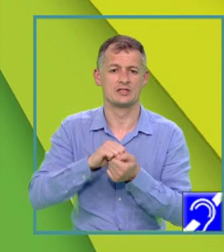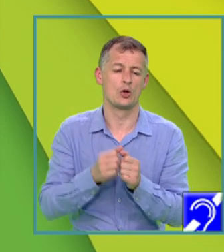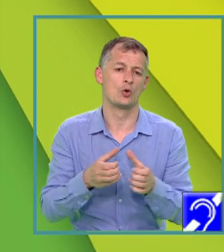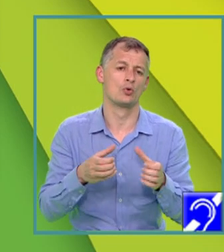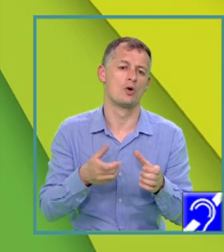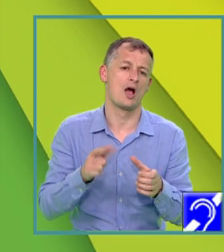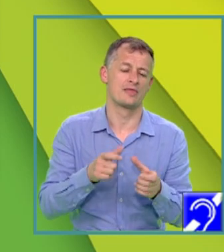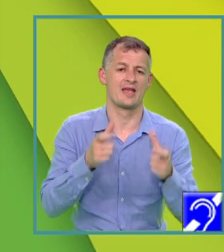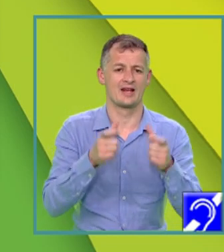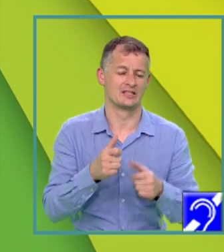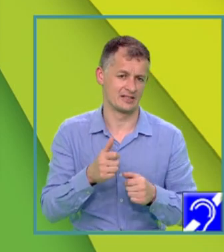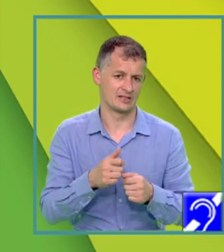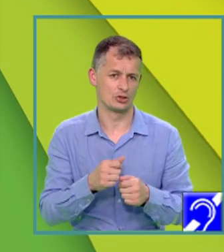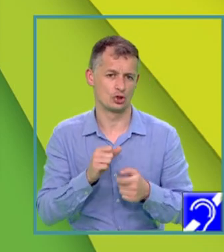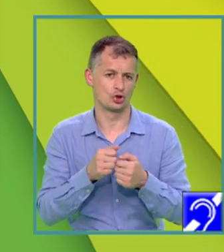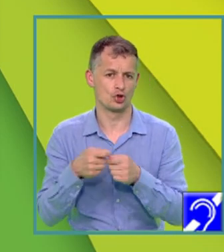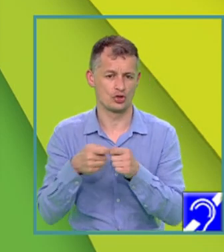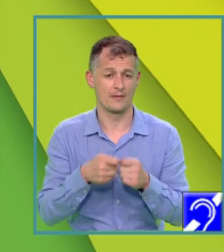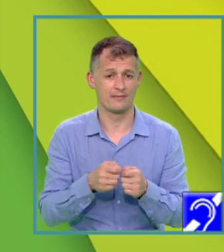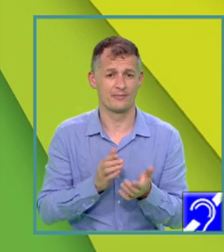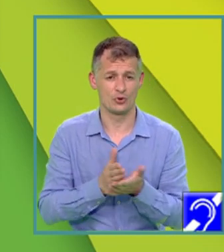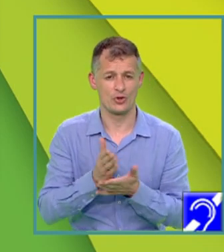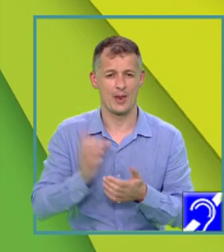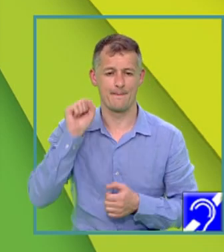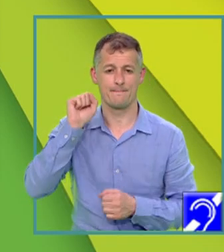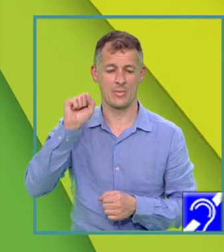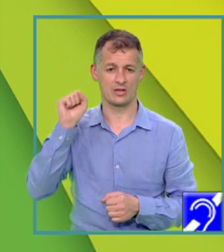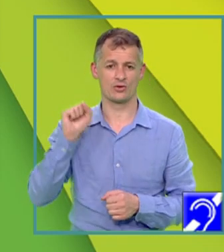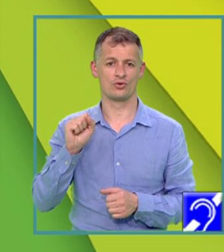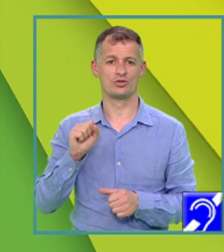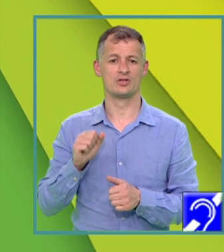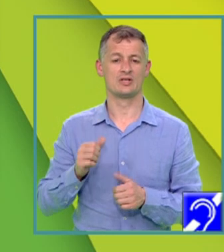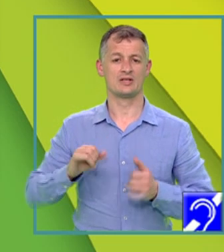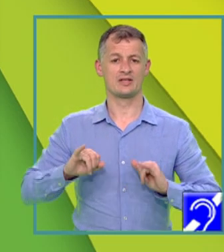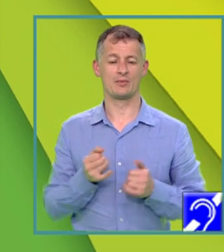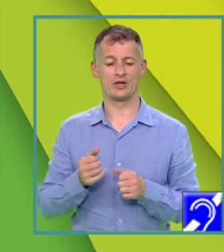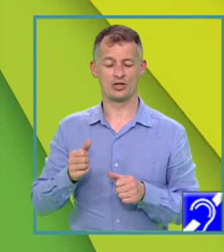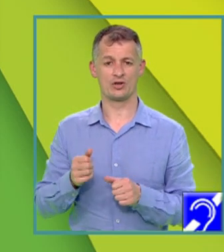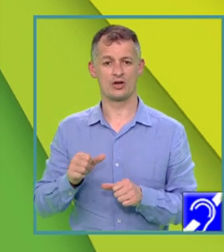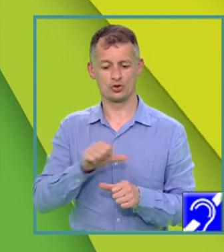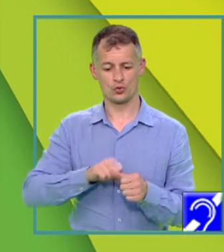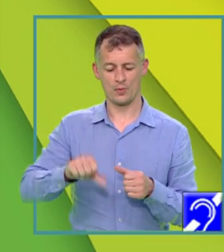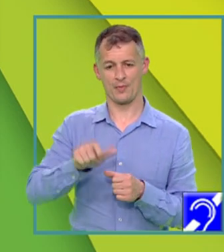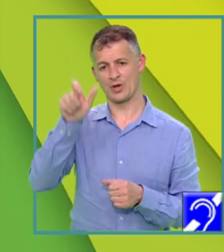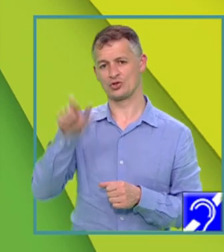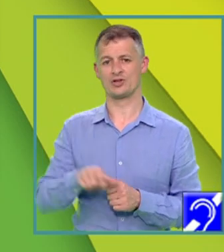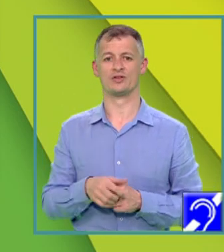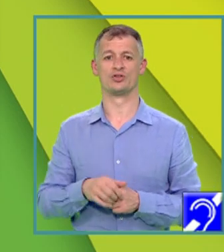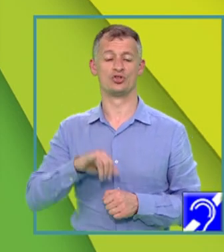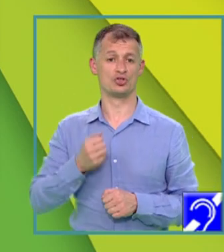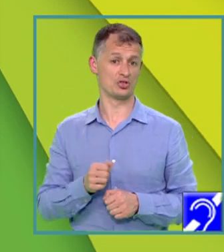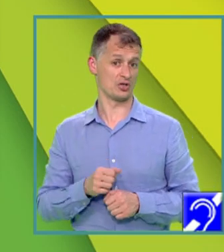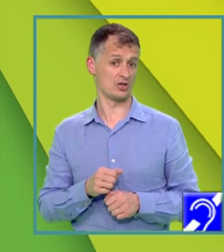sociale. Întotdeauna, partidul politic ia naștere în jurul unor personalități sau poate să ia naștere și